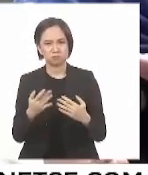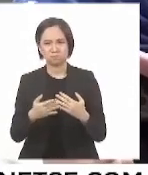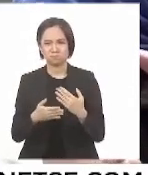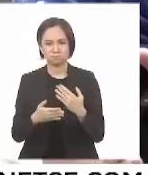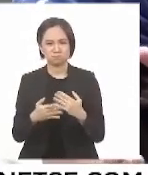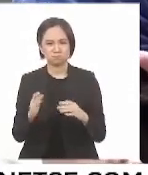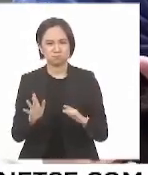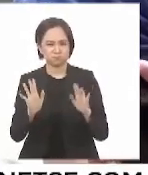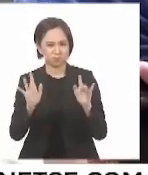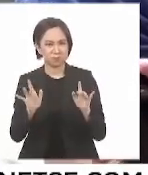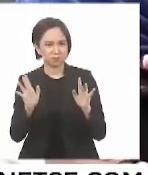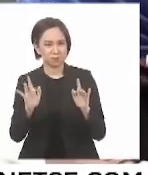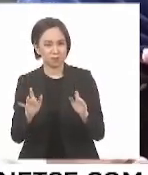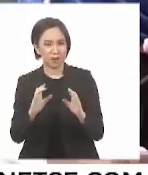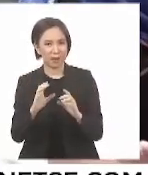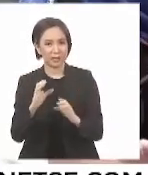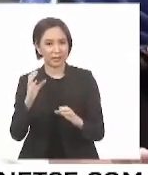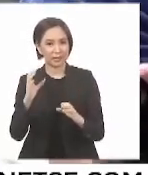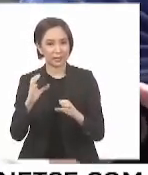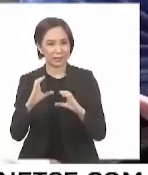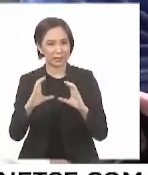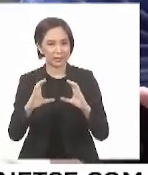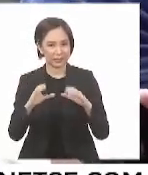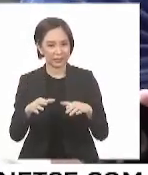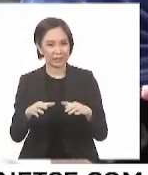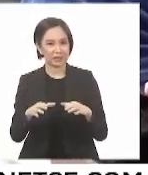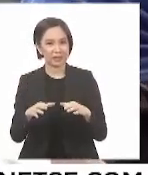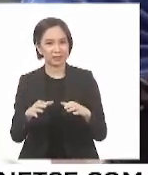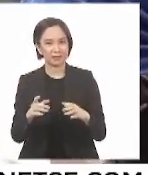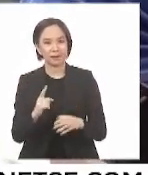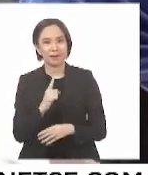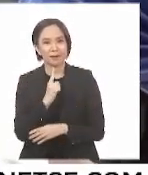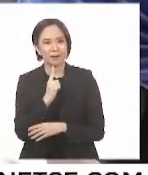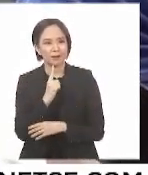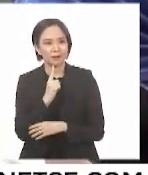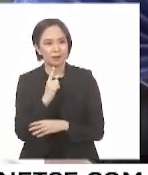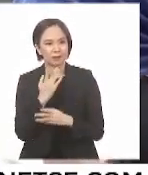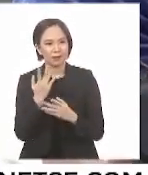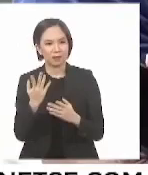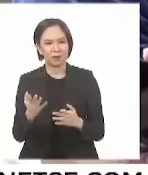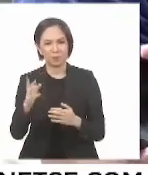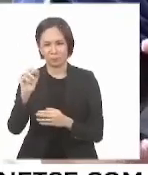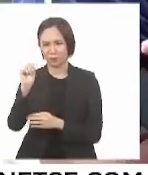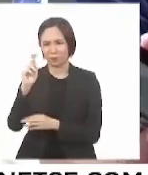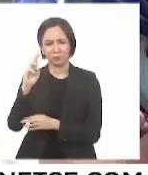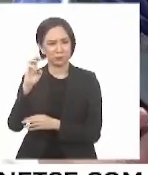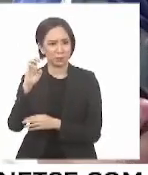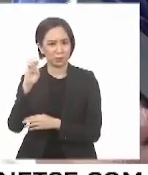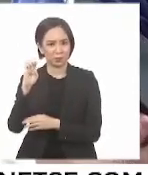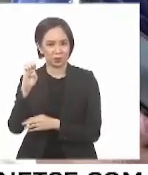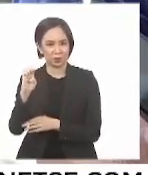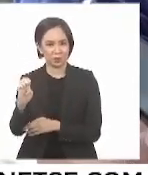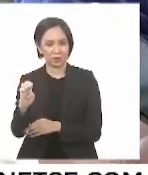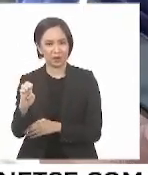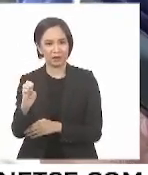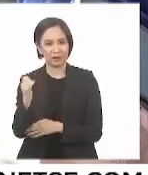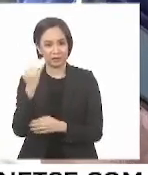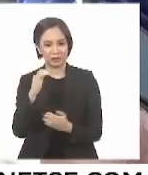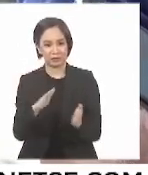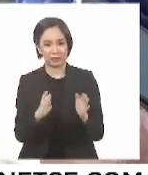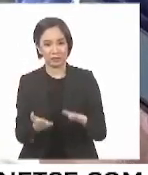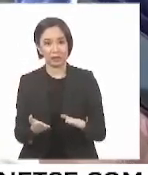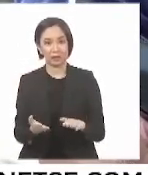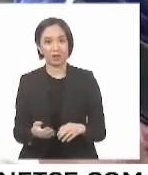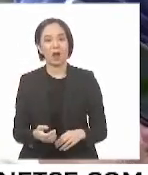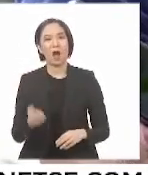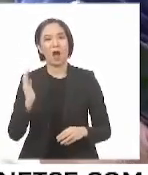pangatlo is that extremely rare ang deaths sa mga bata kapag sila ay naka-COVID. Ang problema po natin dito